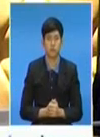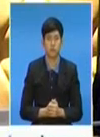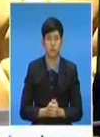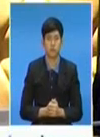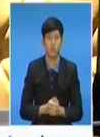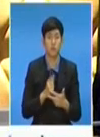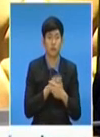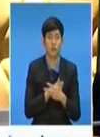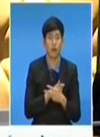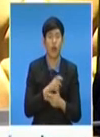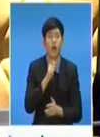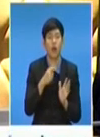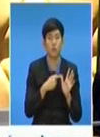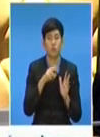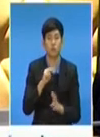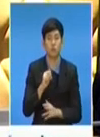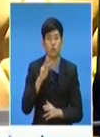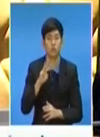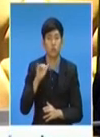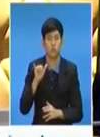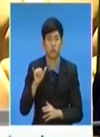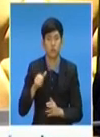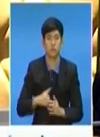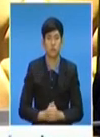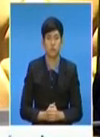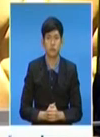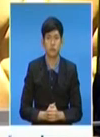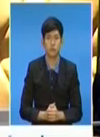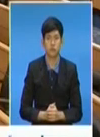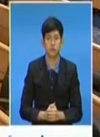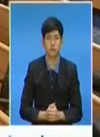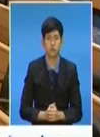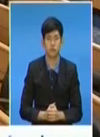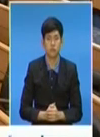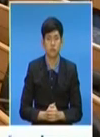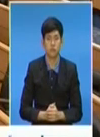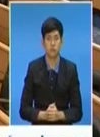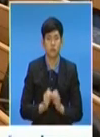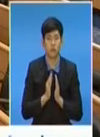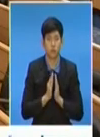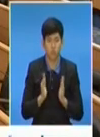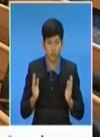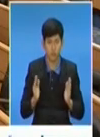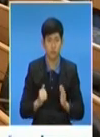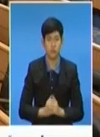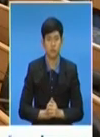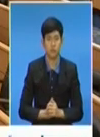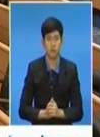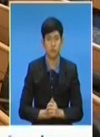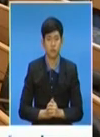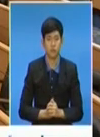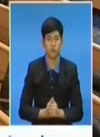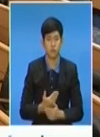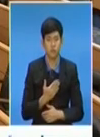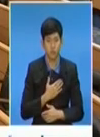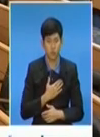พลตำรวจโทอำนวยนิมโนอดีตผู้บัญชาการตำรวจภูธรภาคหนึ่งครับ ครับกลับขอบพระคุณครับกับผม